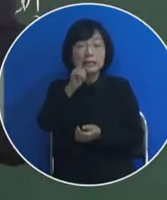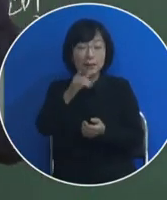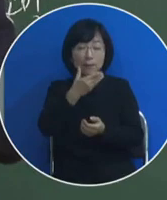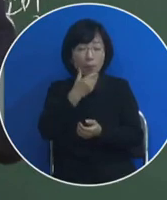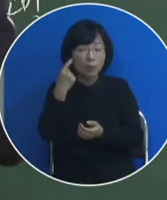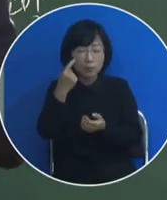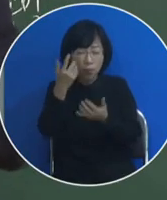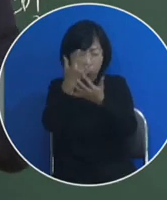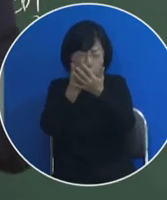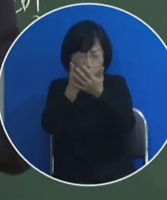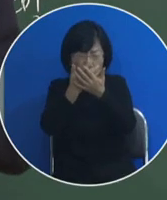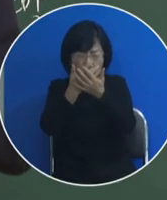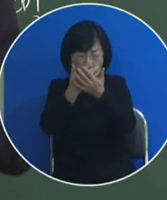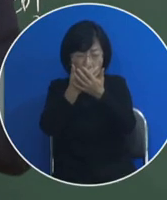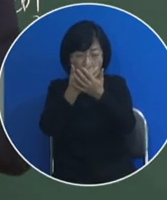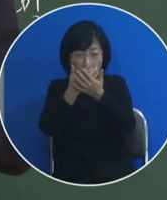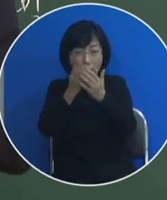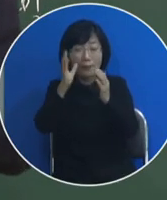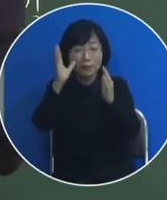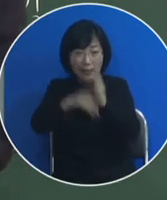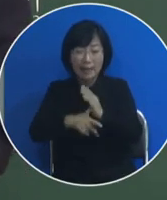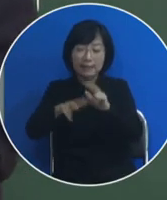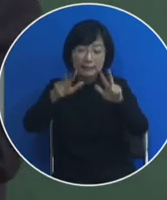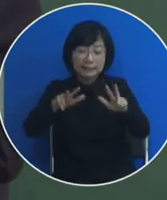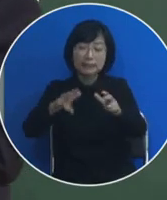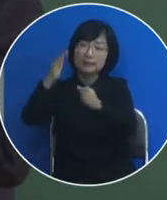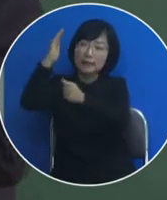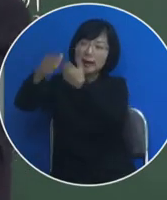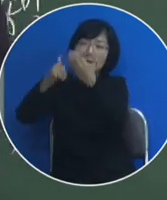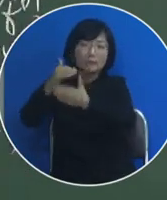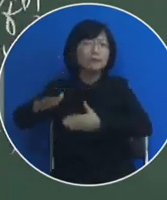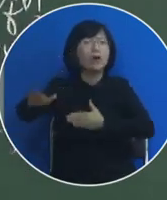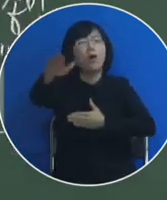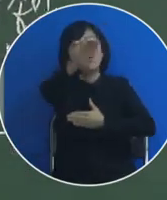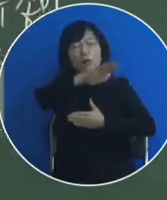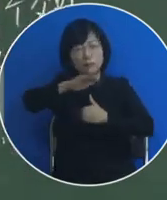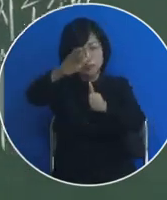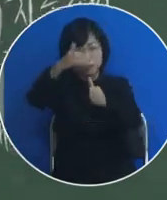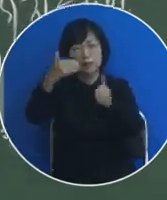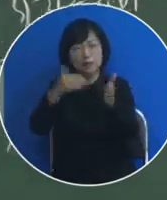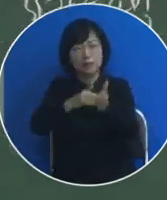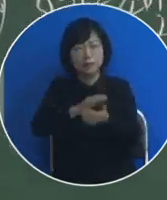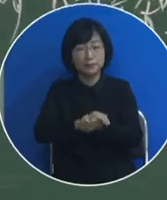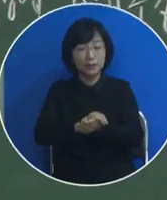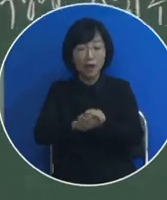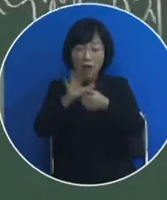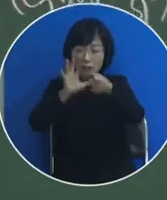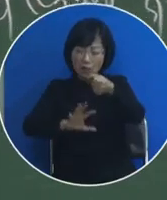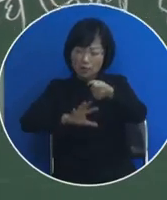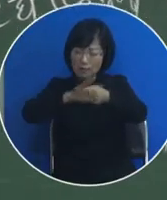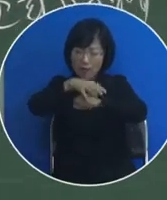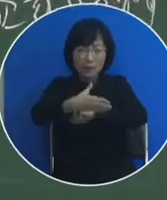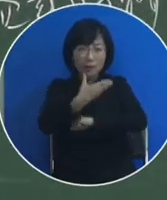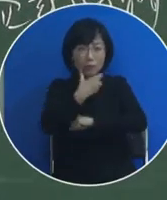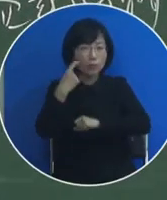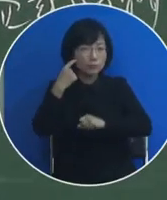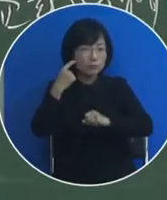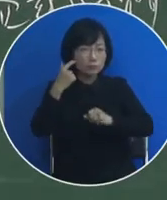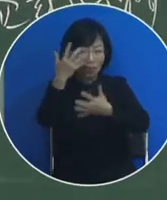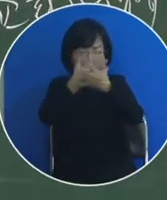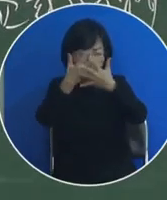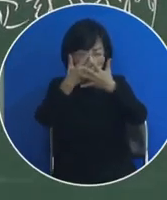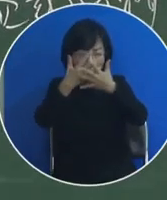과연 교만이겠습니까? 이게? Then is that our arrogance? 전 세계 복음 없어 가는데 여러분만이라도 복음 전하라고 하나님 부르셨다.